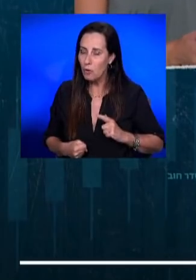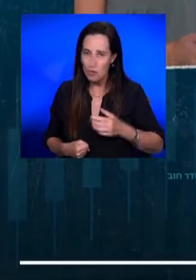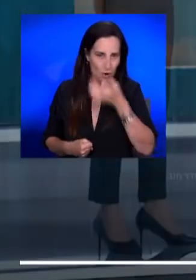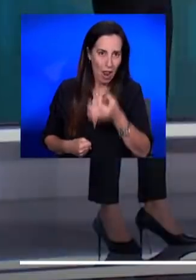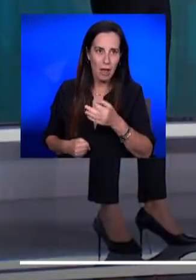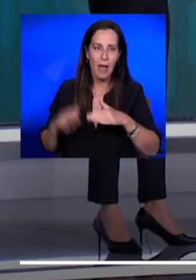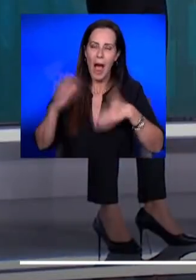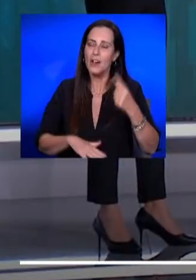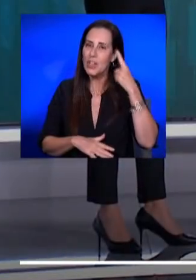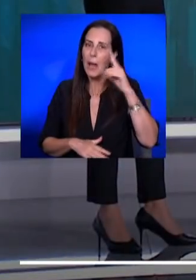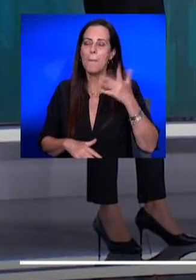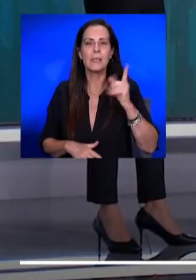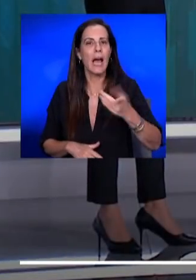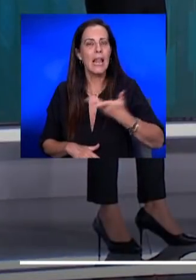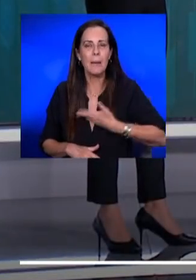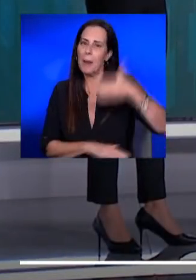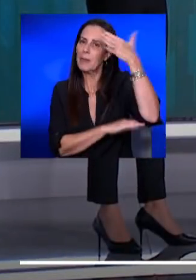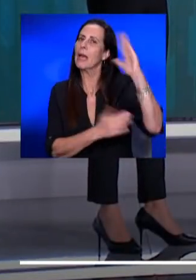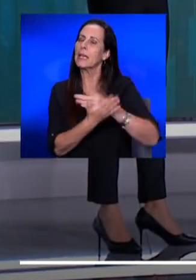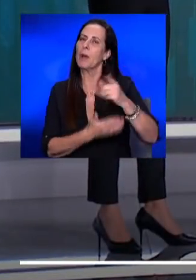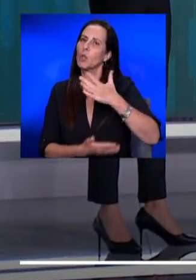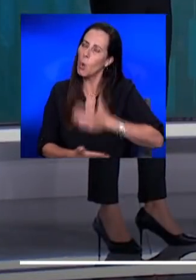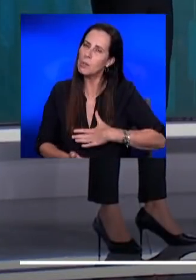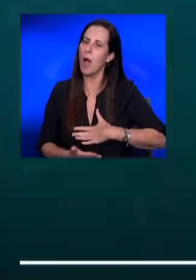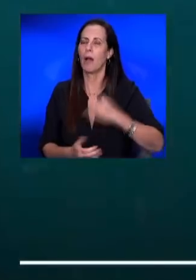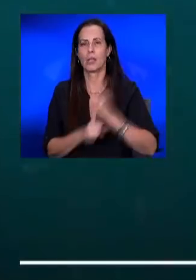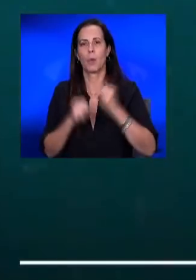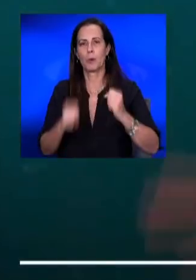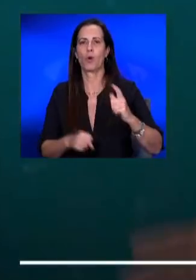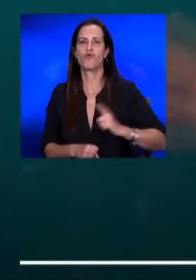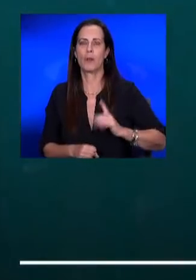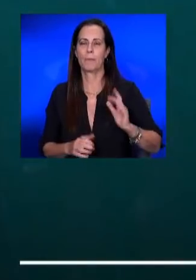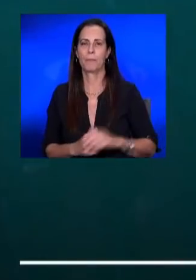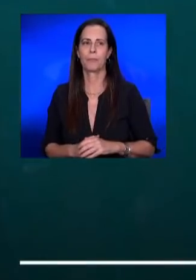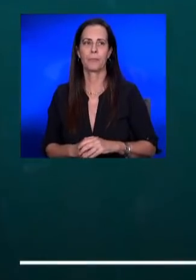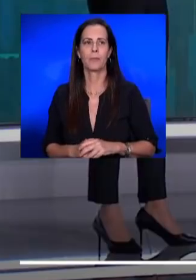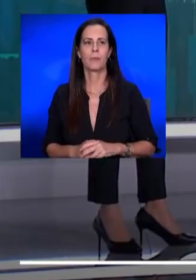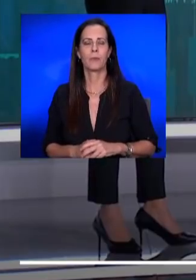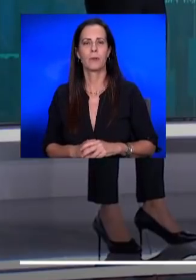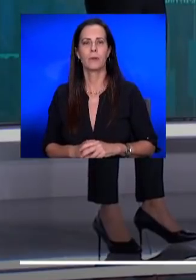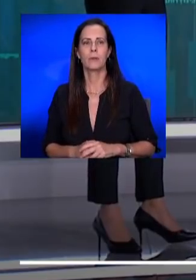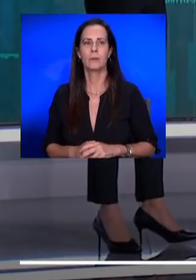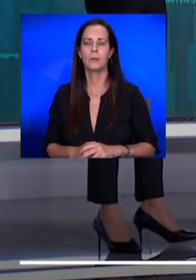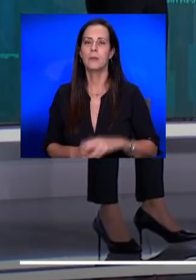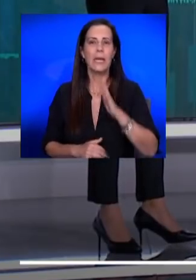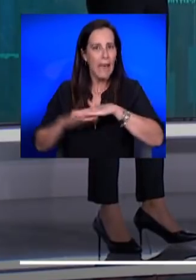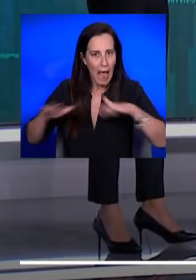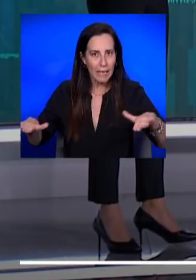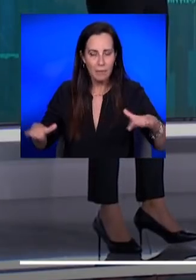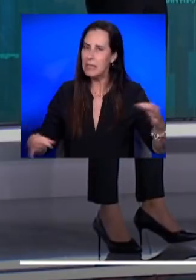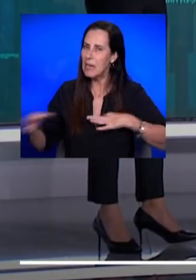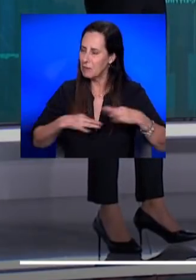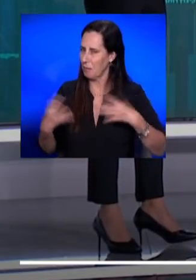אחרי שתדעי מה מגיע לך מהמדינה, תחליטי אם את רוצה להרחיב ולעשות גם ביטוח בנפרד. אז בוא נתחיל בילדים. בדיוק. ילדים נפצעים